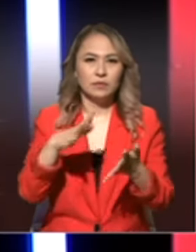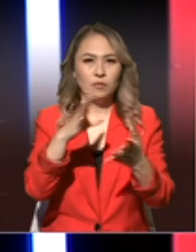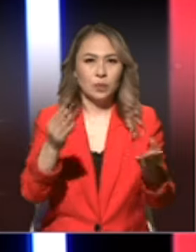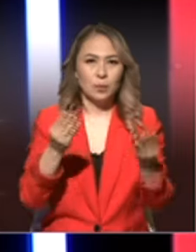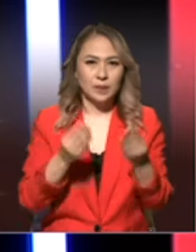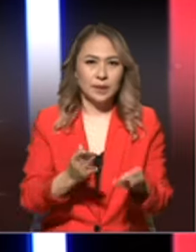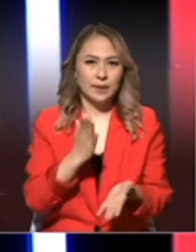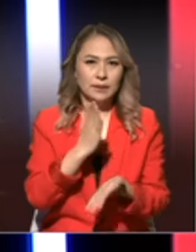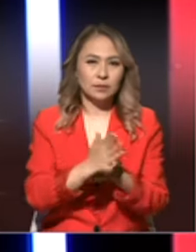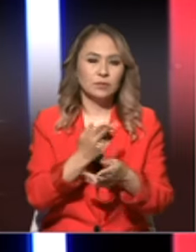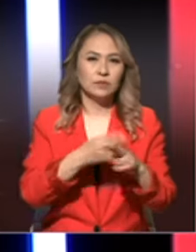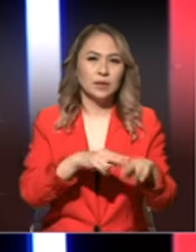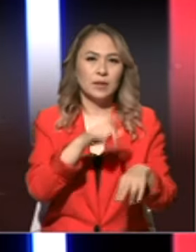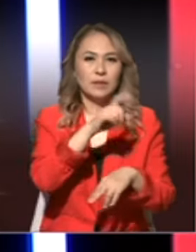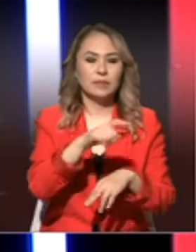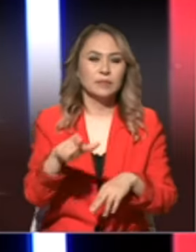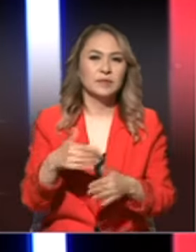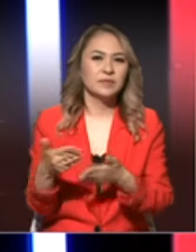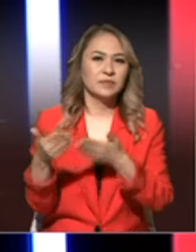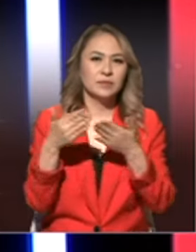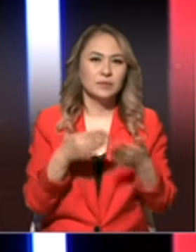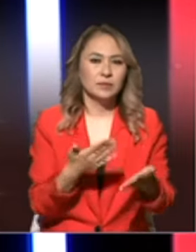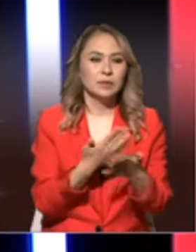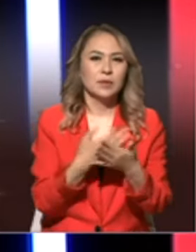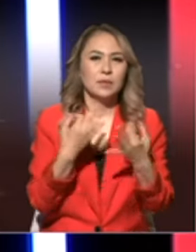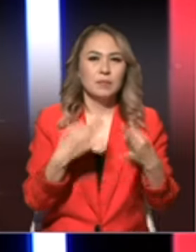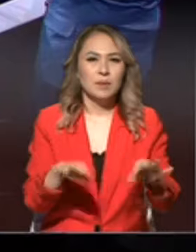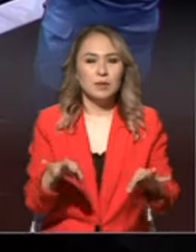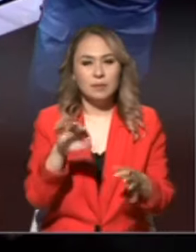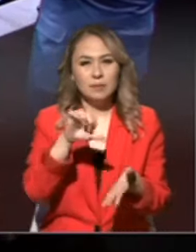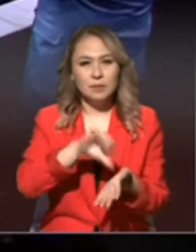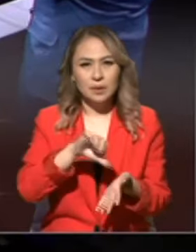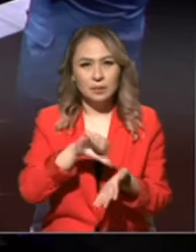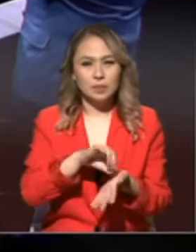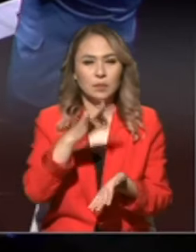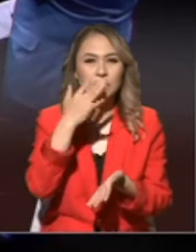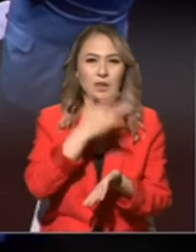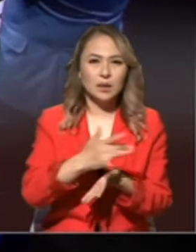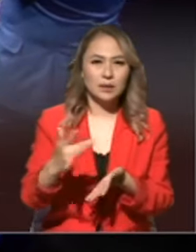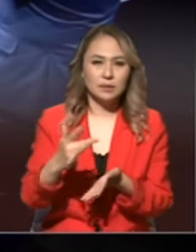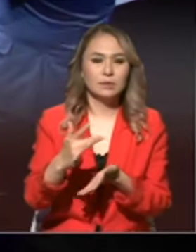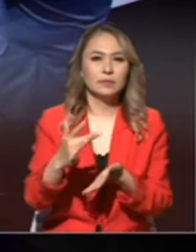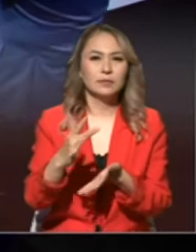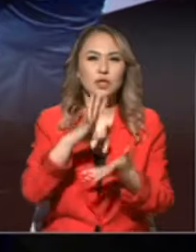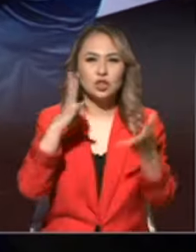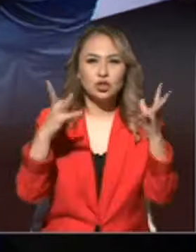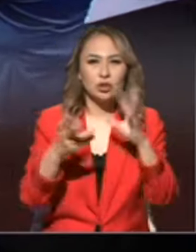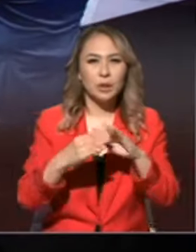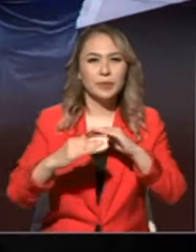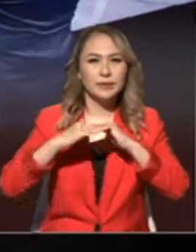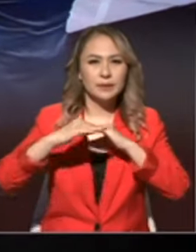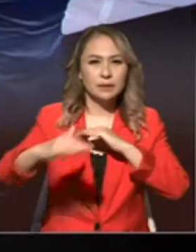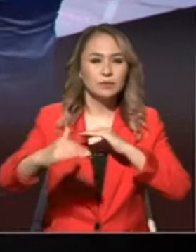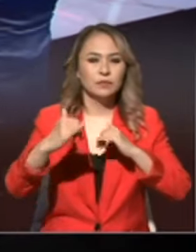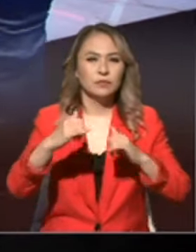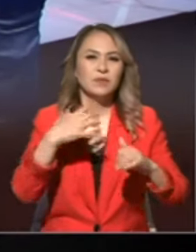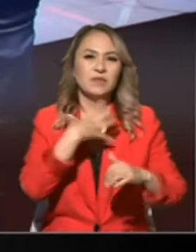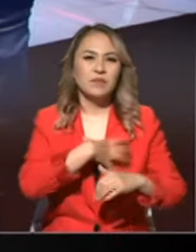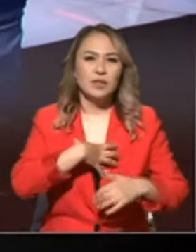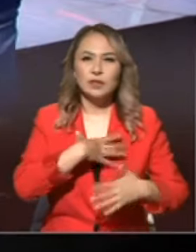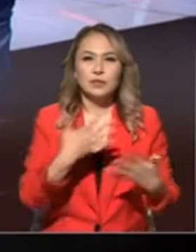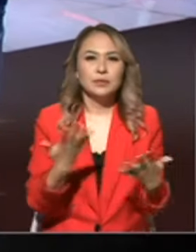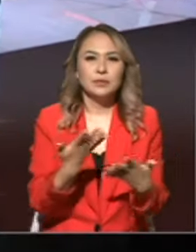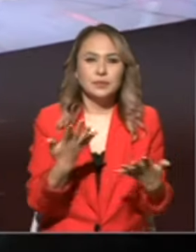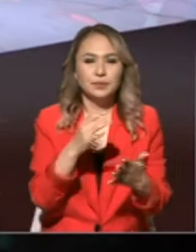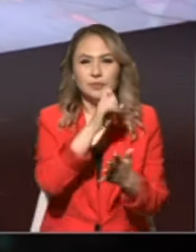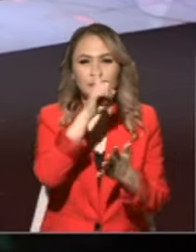тұр, сондықтан өздеріңіз шақырып отырмыз. Демографиялық ахуал саяси тұрғысынан алған кезде жалпы елге бұл көші-қонның маңыздылығы қандай деген